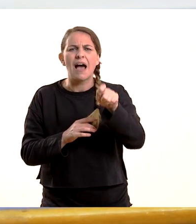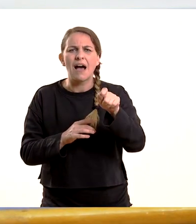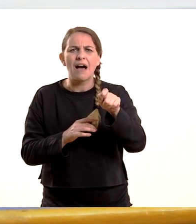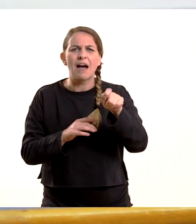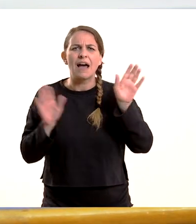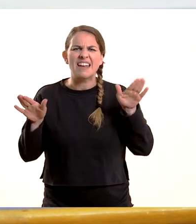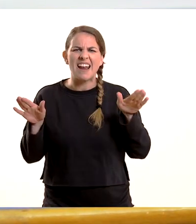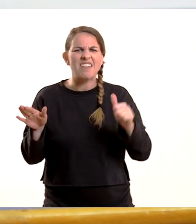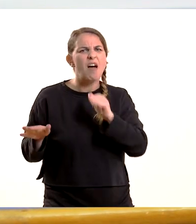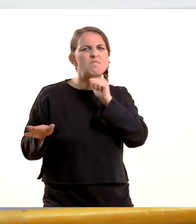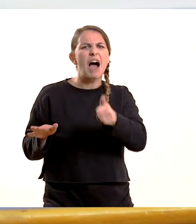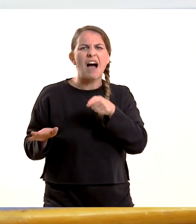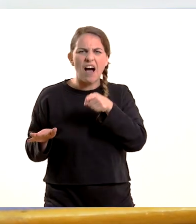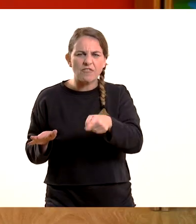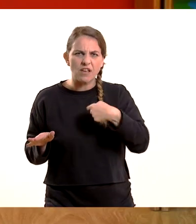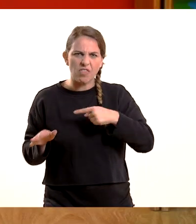λέγανε Μαυρίτα.